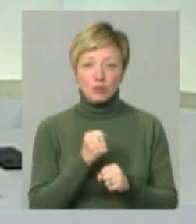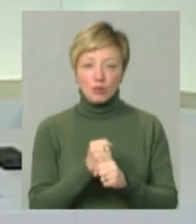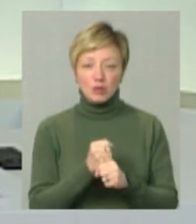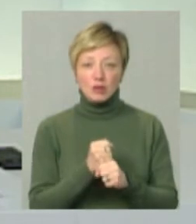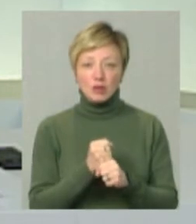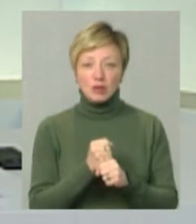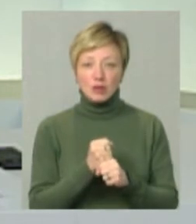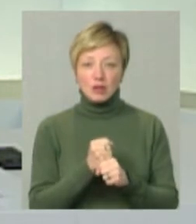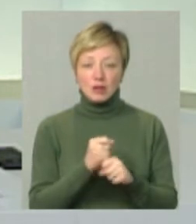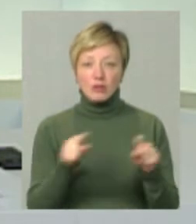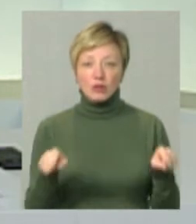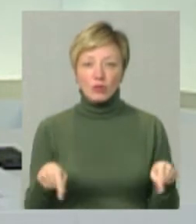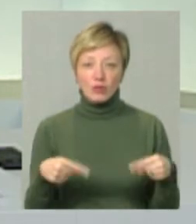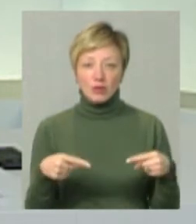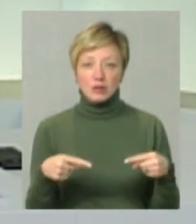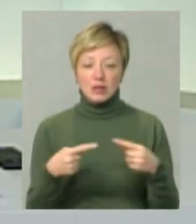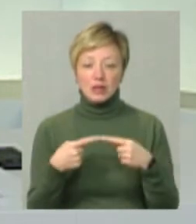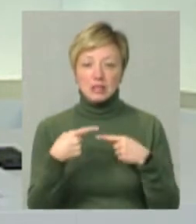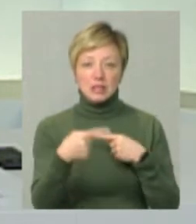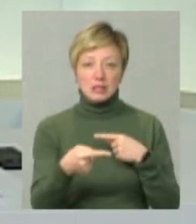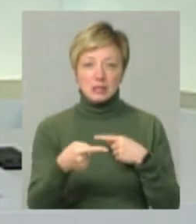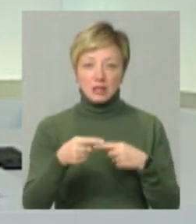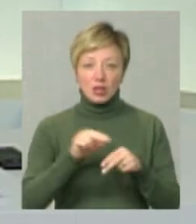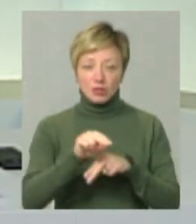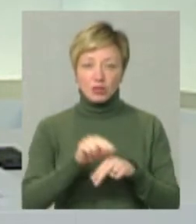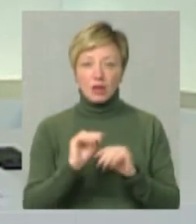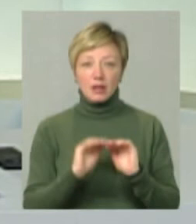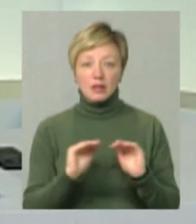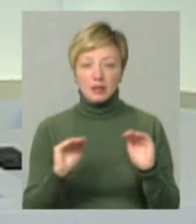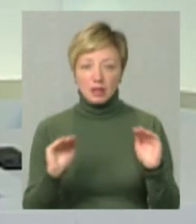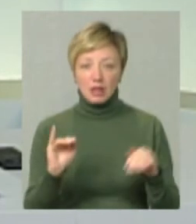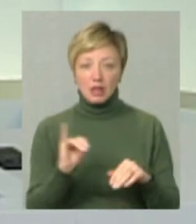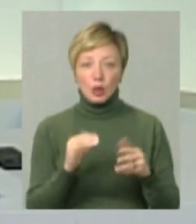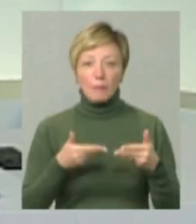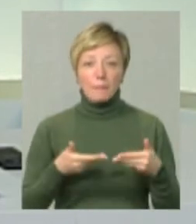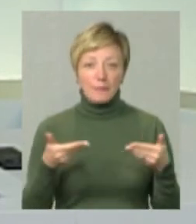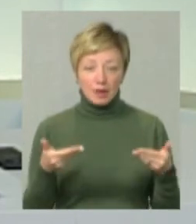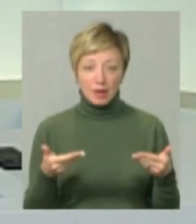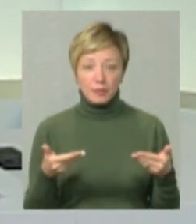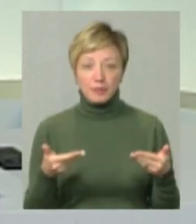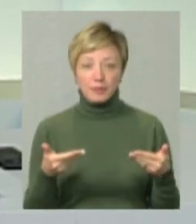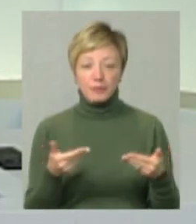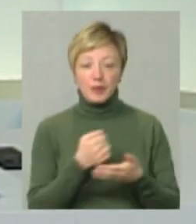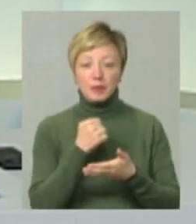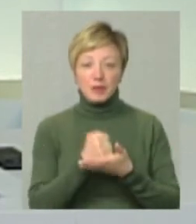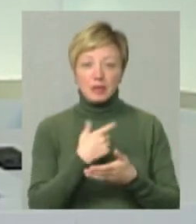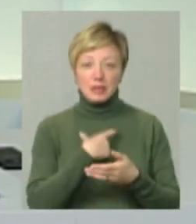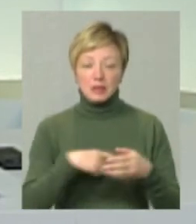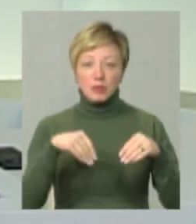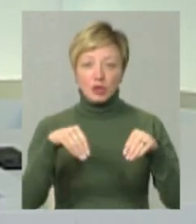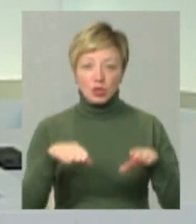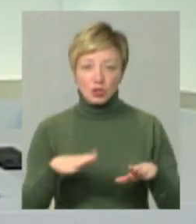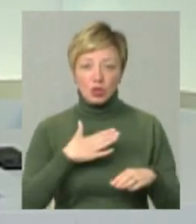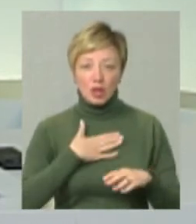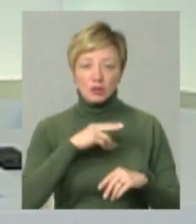роботи, тобто відновилися дистанційне навчання дітей, і ми прийняли для себе таке